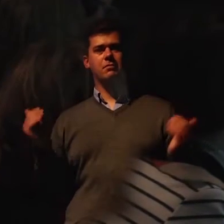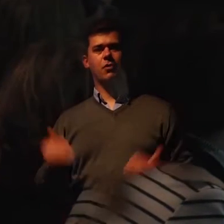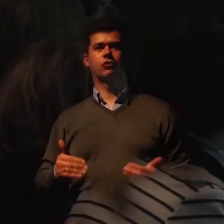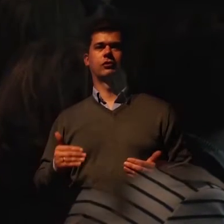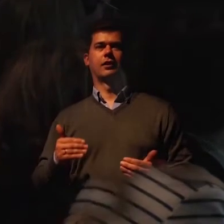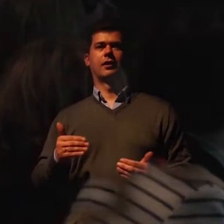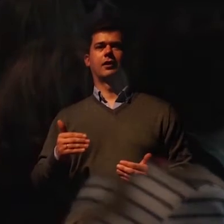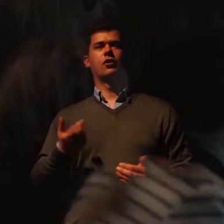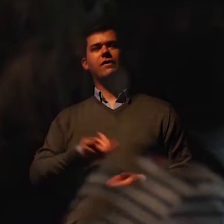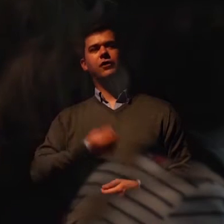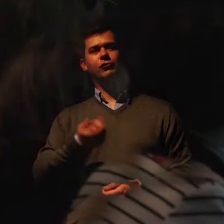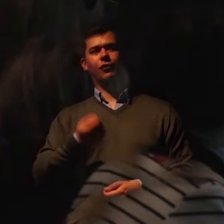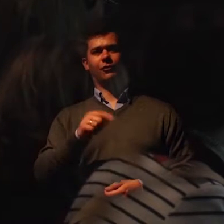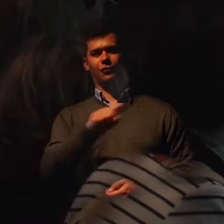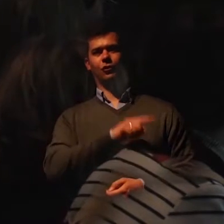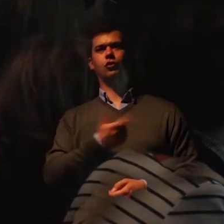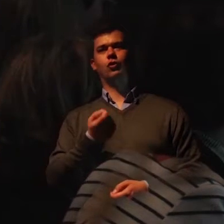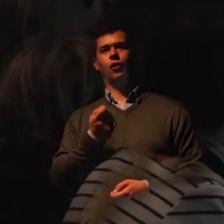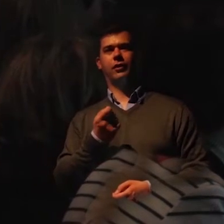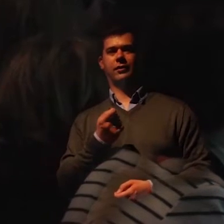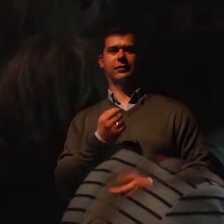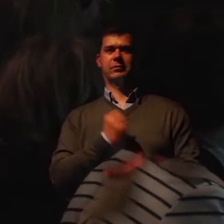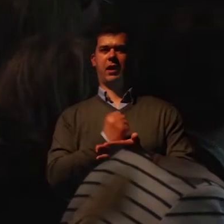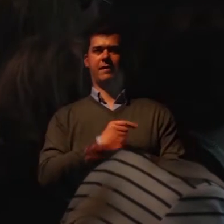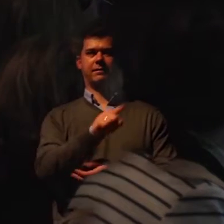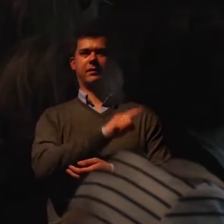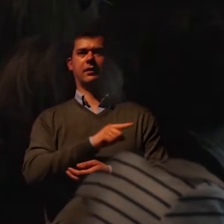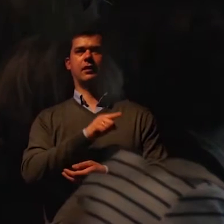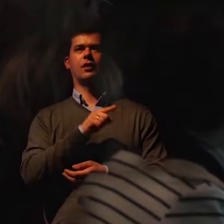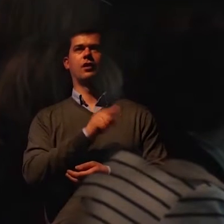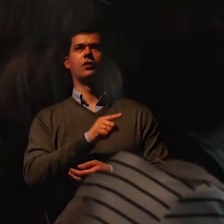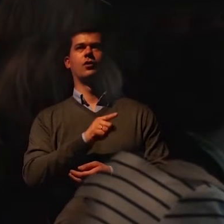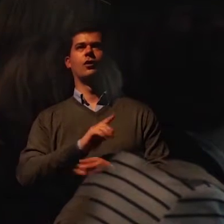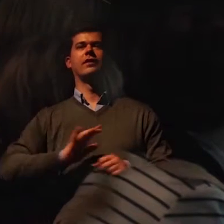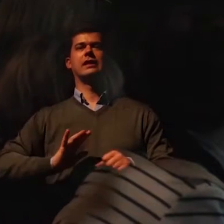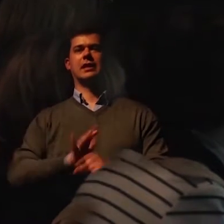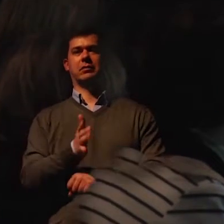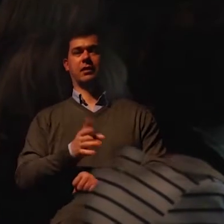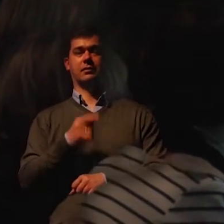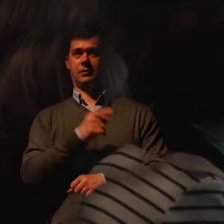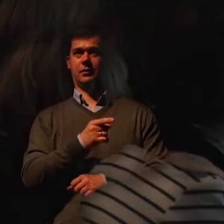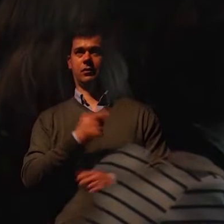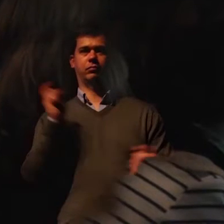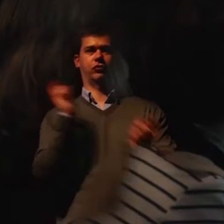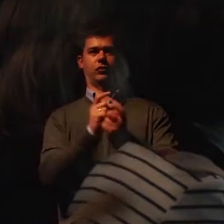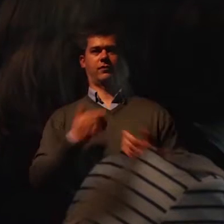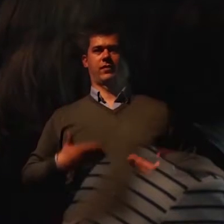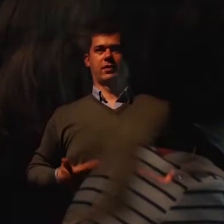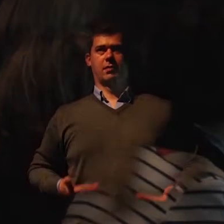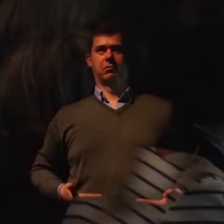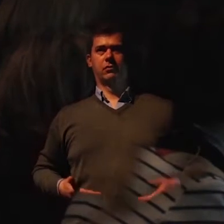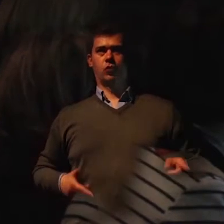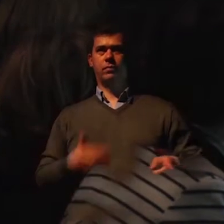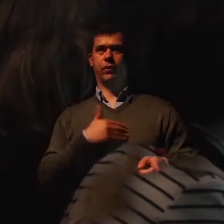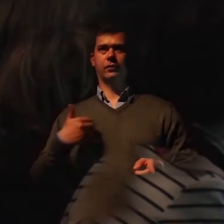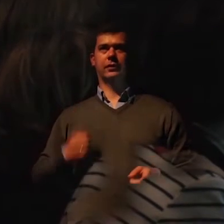wyciągną pewne rzeczy z natury dyskryminacji wobec Wietnamczyków w